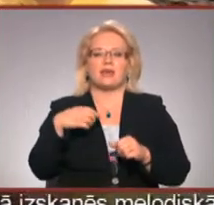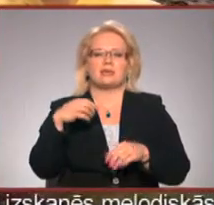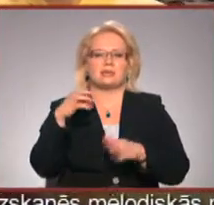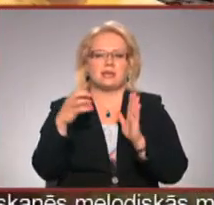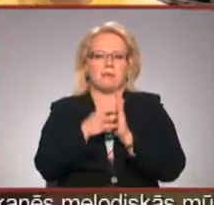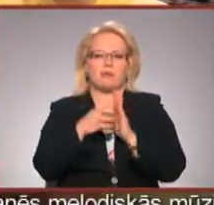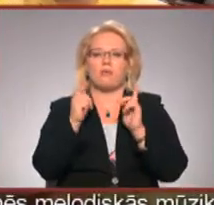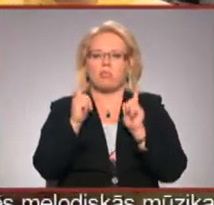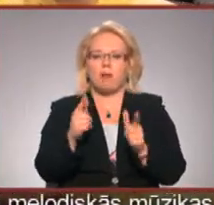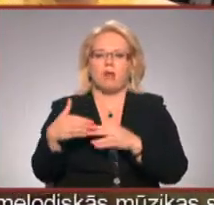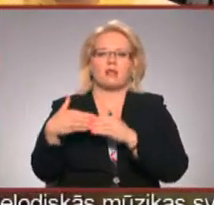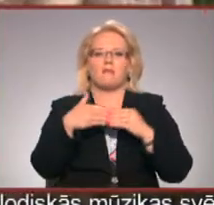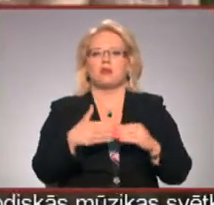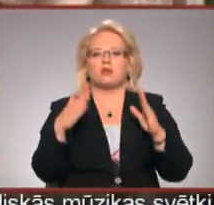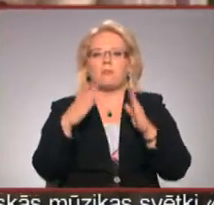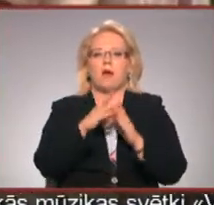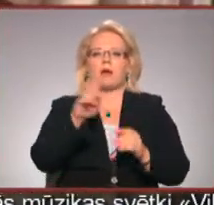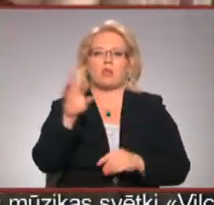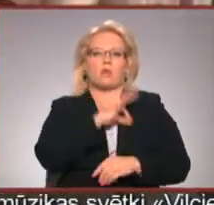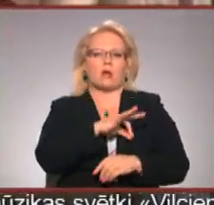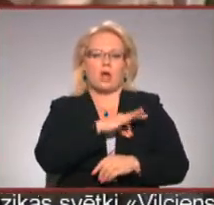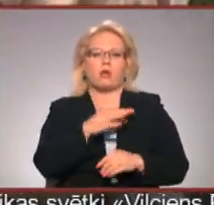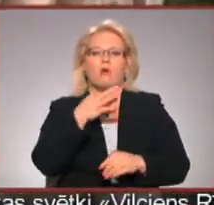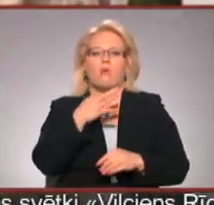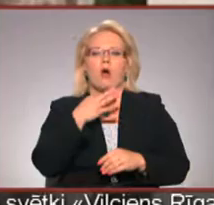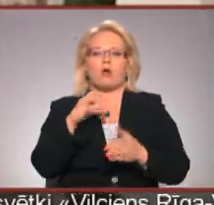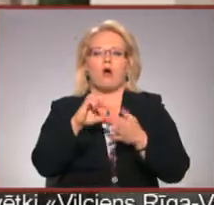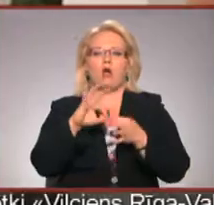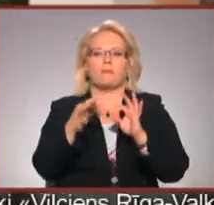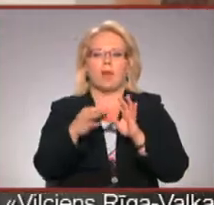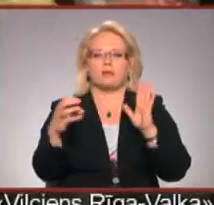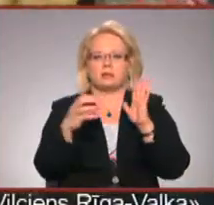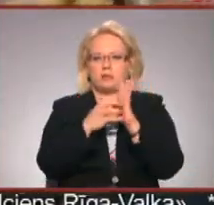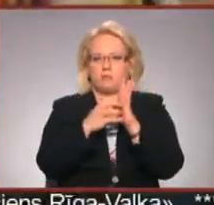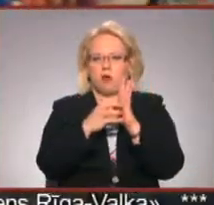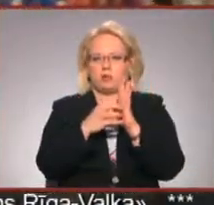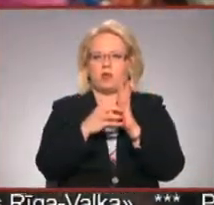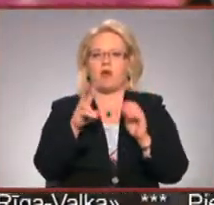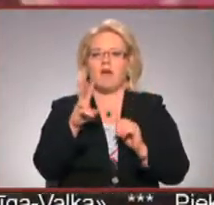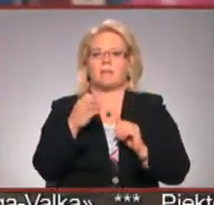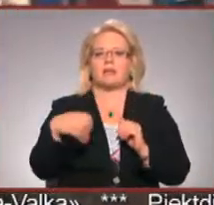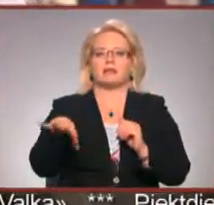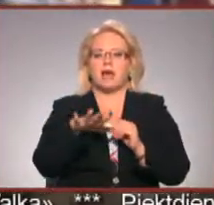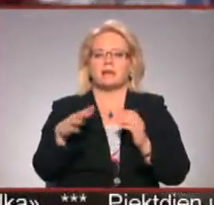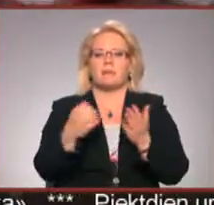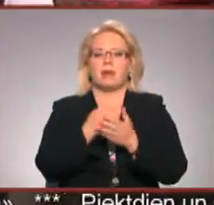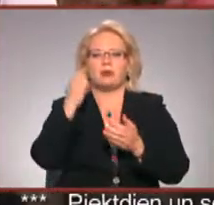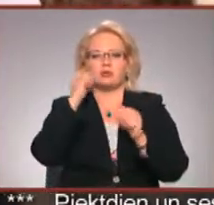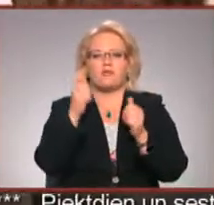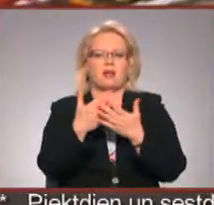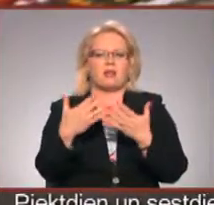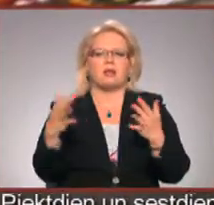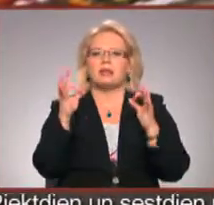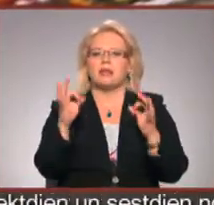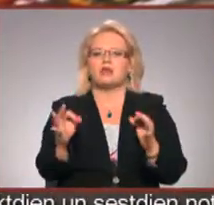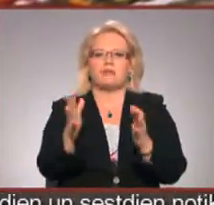es arī labprāt vestu mājās kādu kraklu ar koru olimpiādes simboliku. Vērmens dārzā pieejamais suvenīru klāsts ir